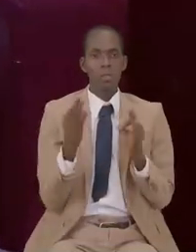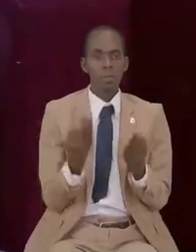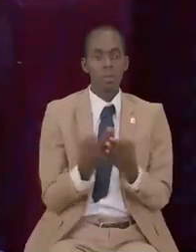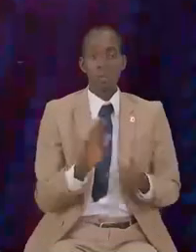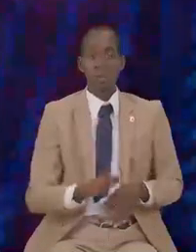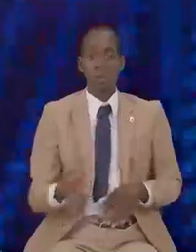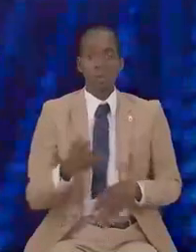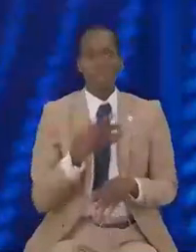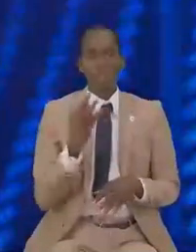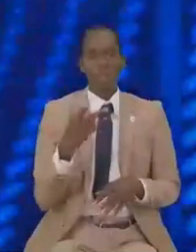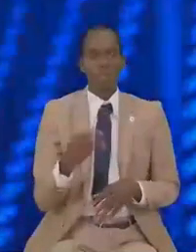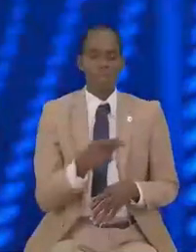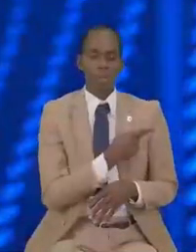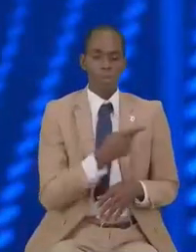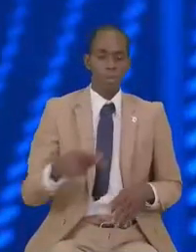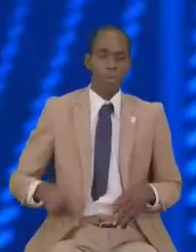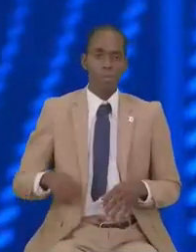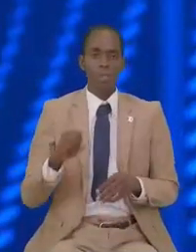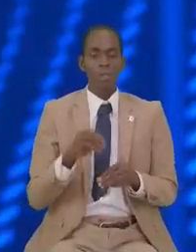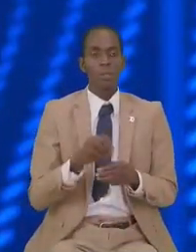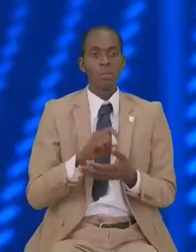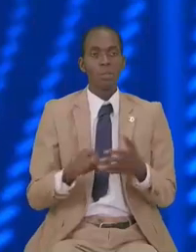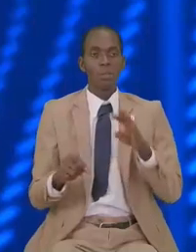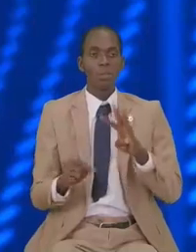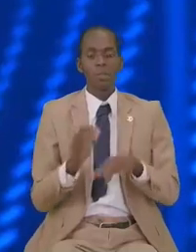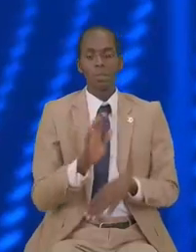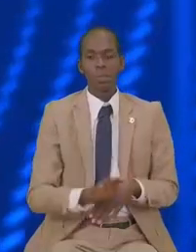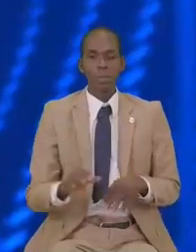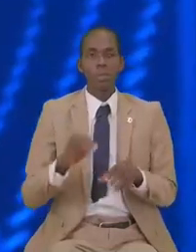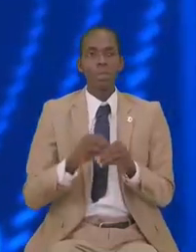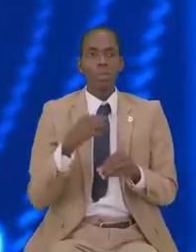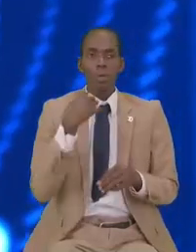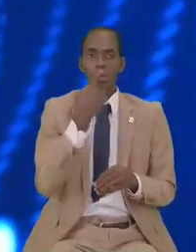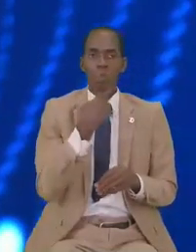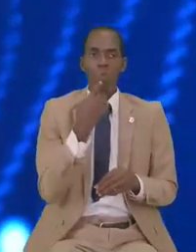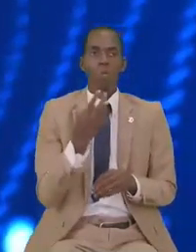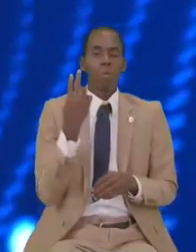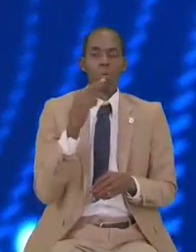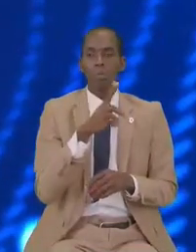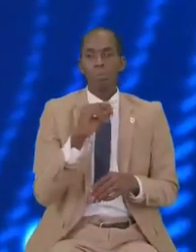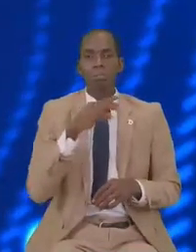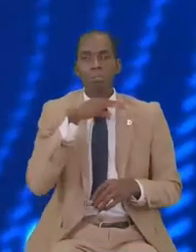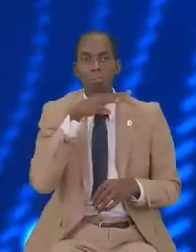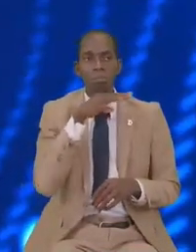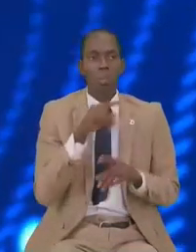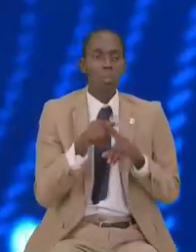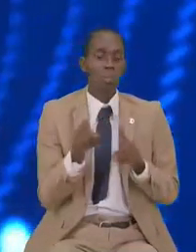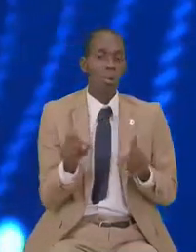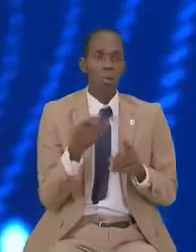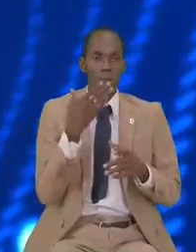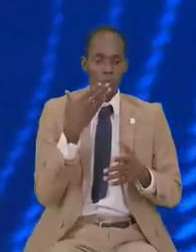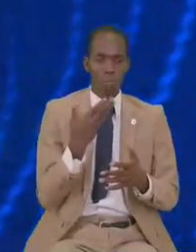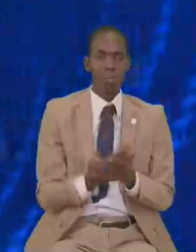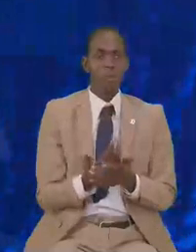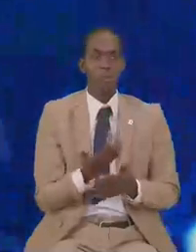noble. Verset 4 nous dit, de jeunes garçons sans défaut corporel, beaux